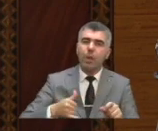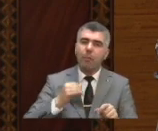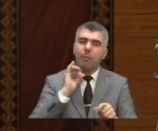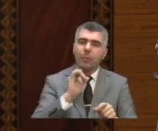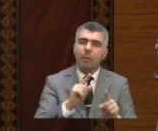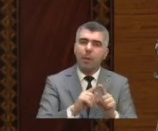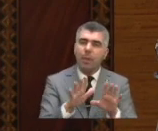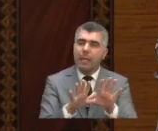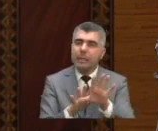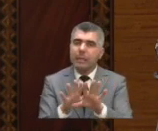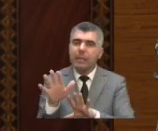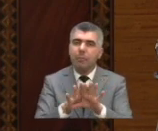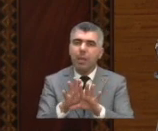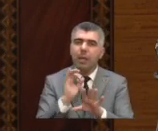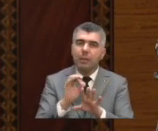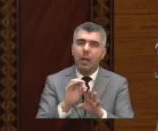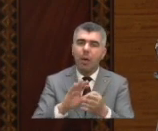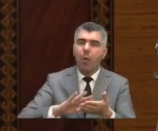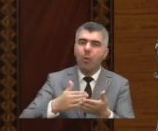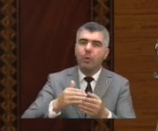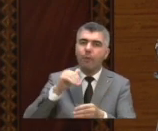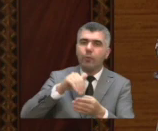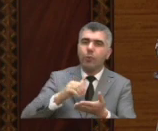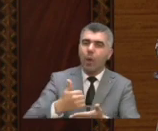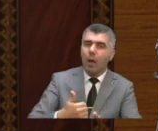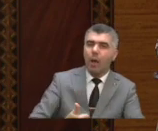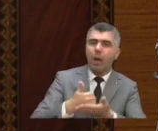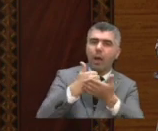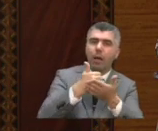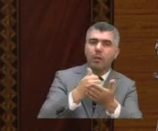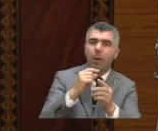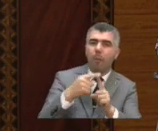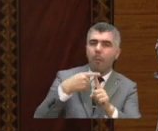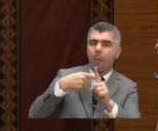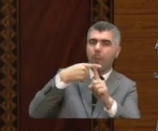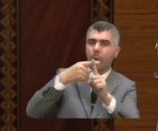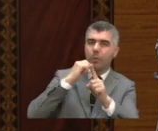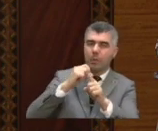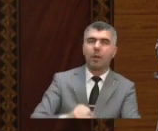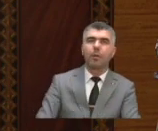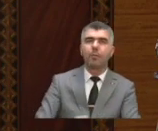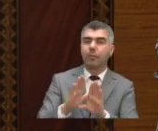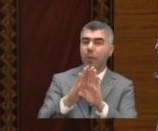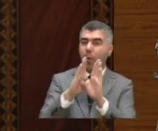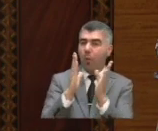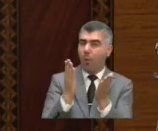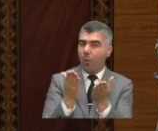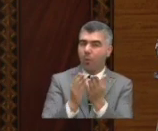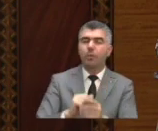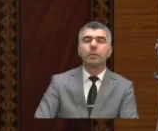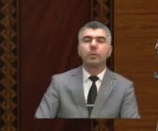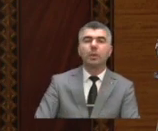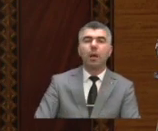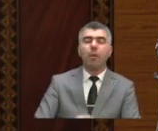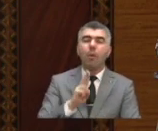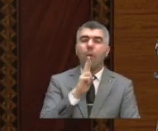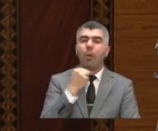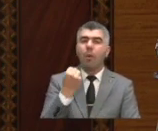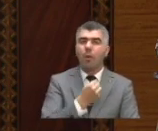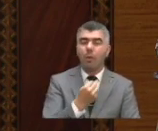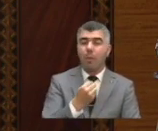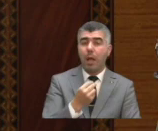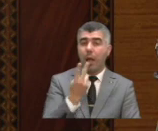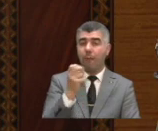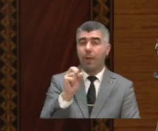التدبير المحفظه العموميه والرفع من نجاعتها وبشكل عام ستحرص الحكومه خلال سنه